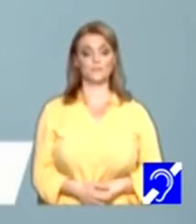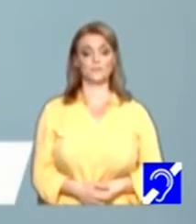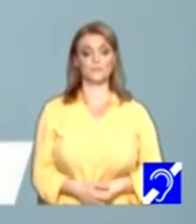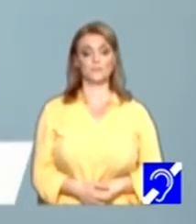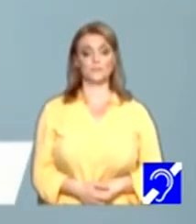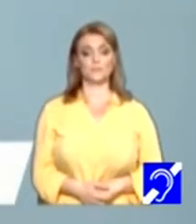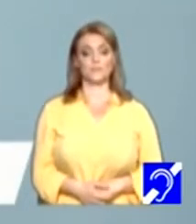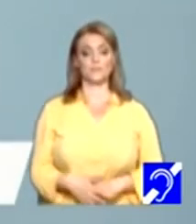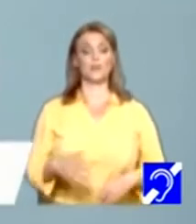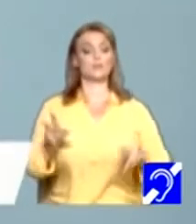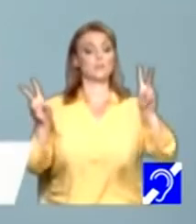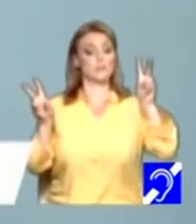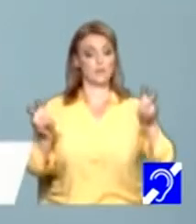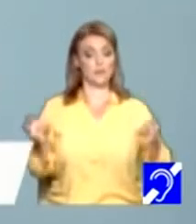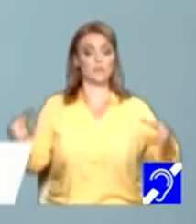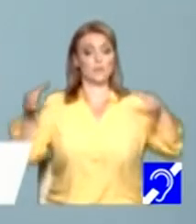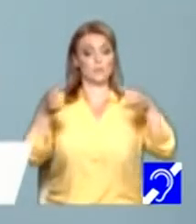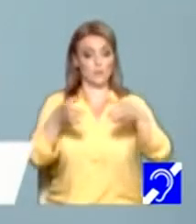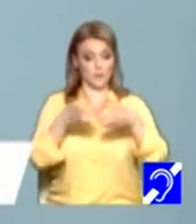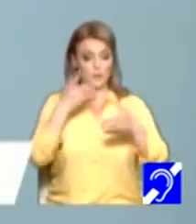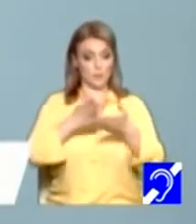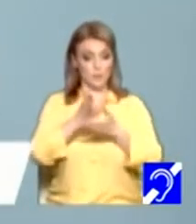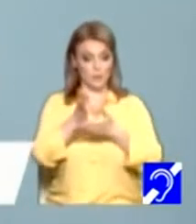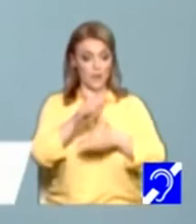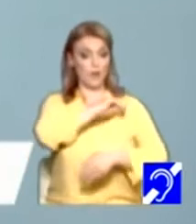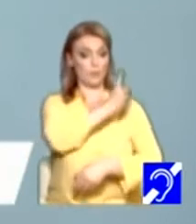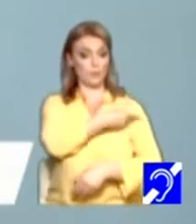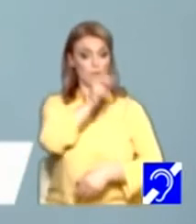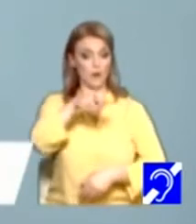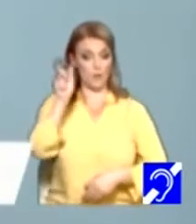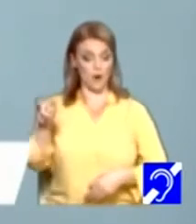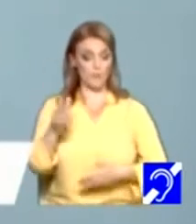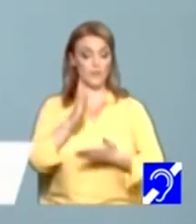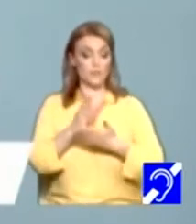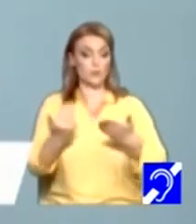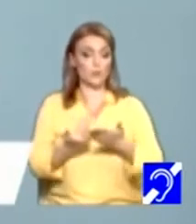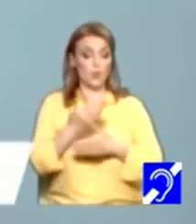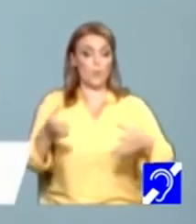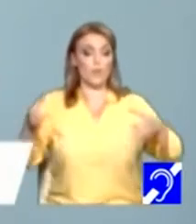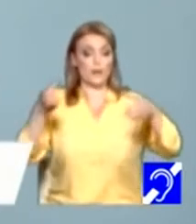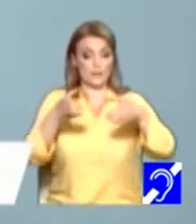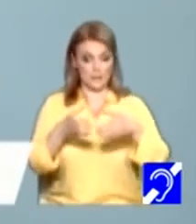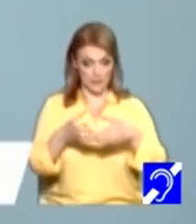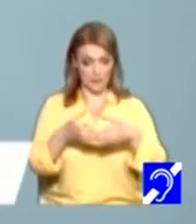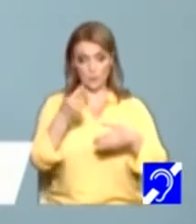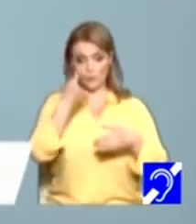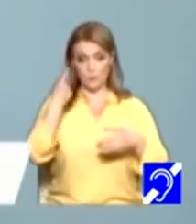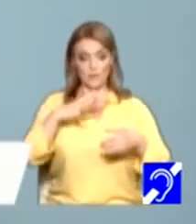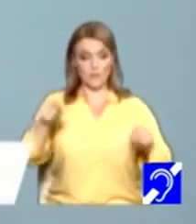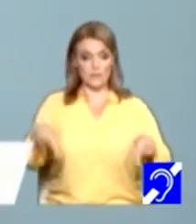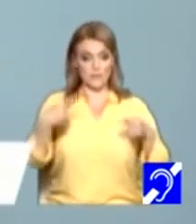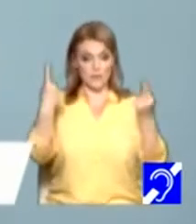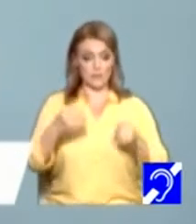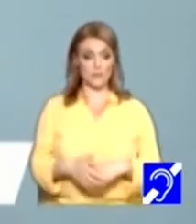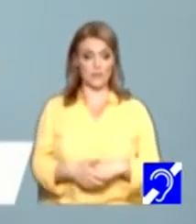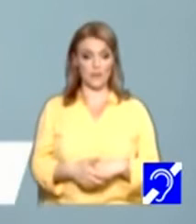prezint, Puterea Oamenilor, este un partid nou creat, un partid care are ca o echipă oameni care n-au mai